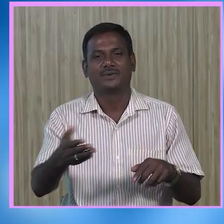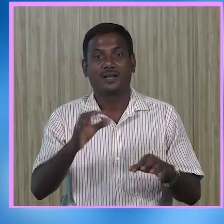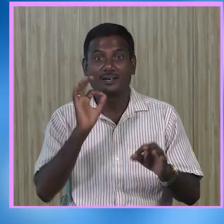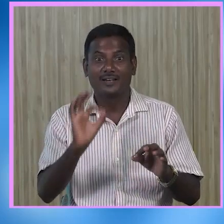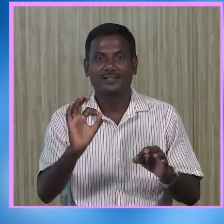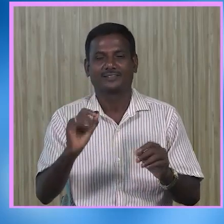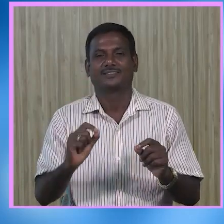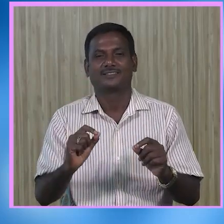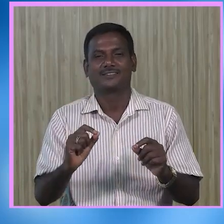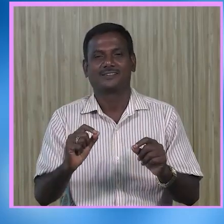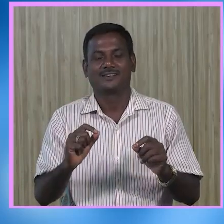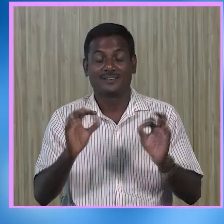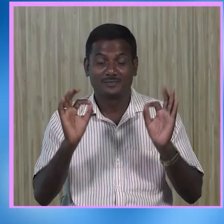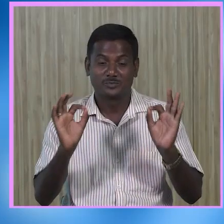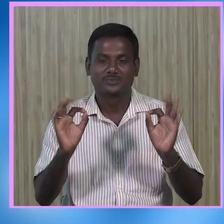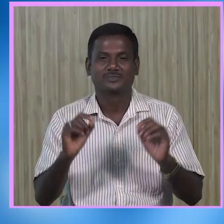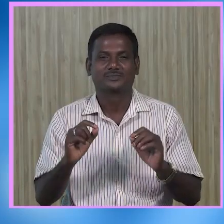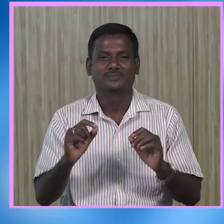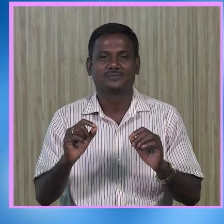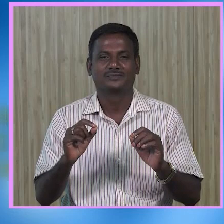அருமையான அம்சமான